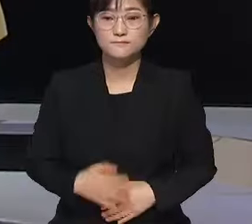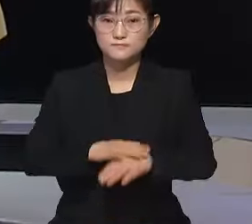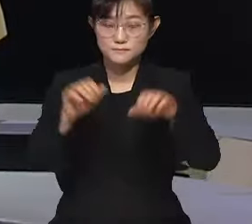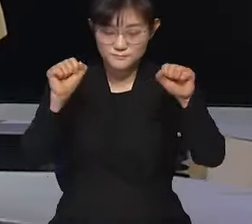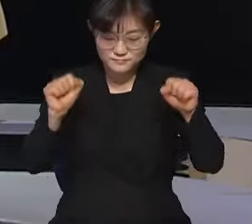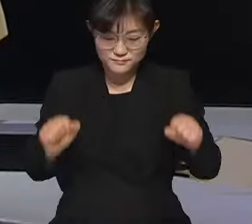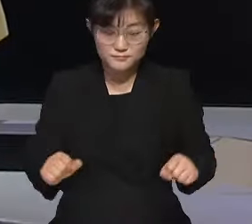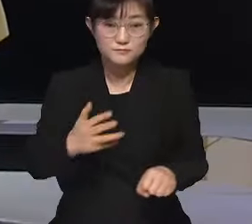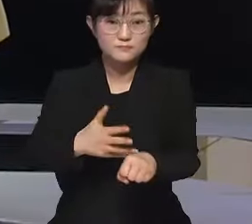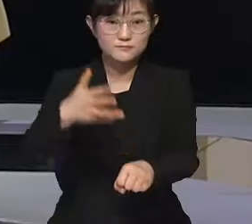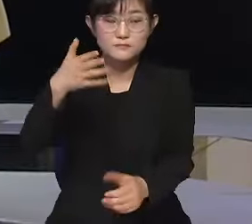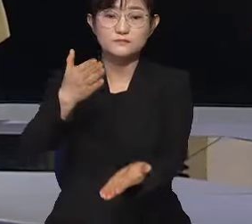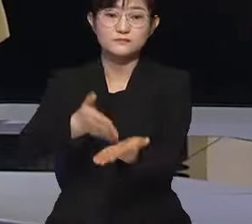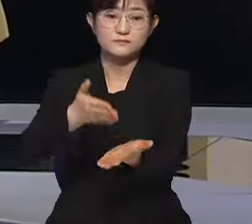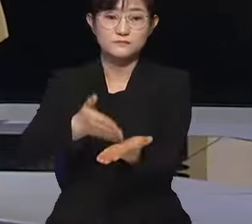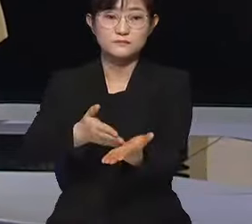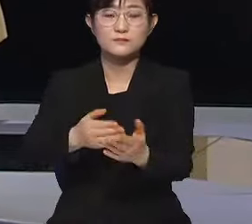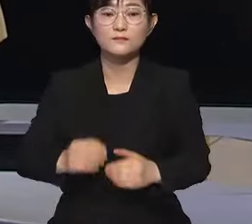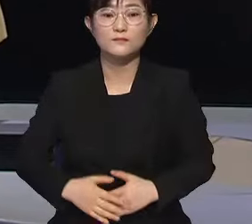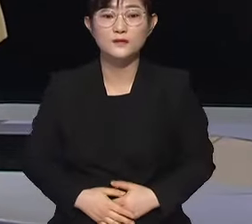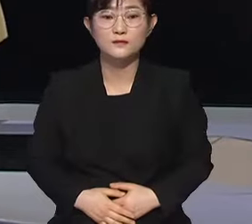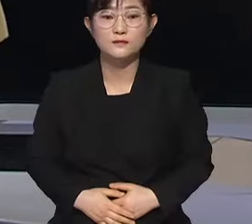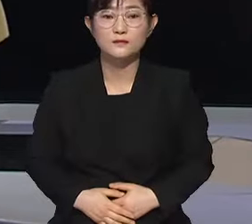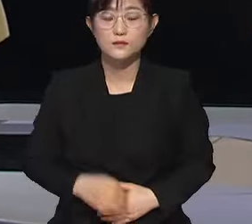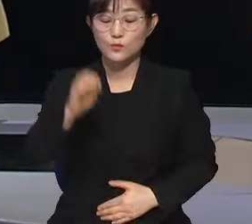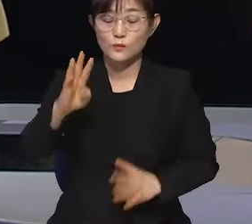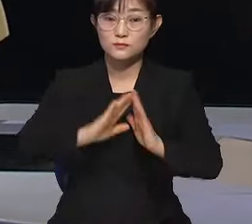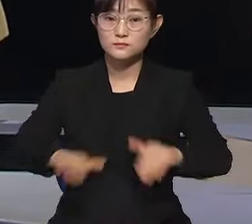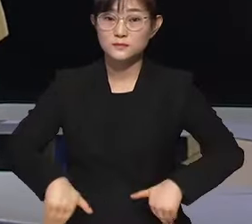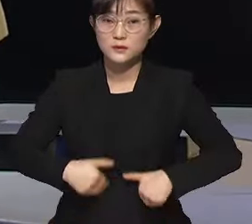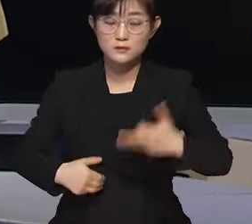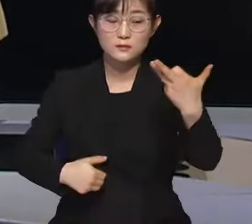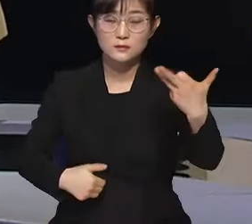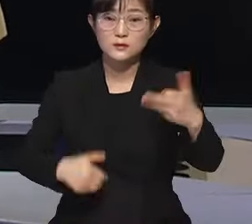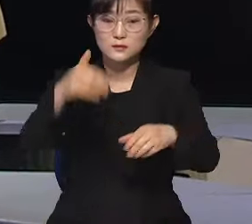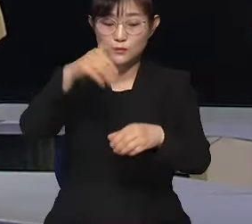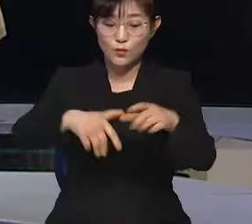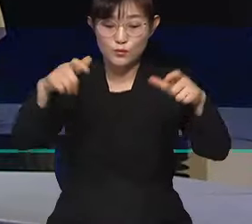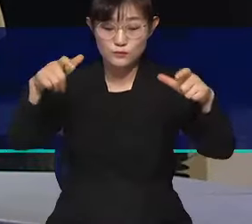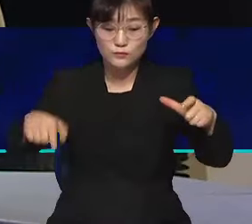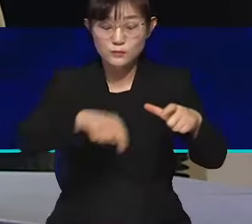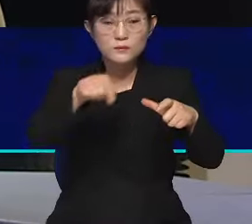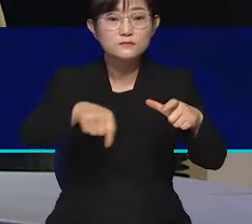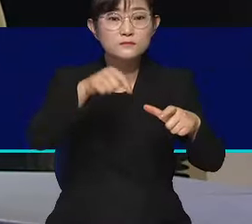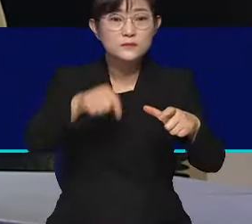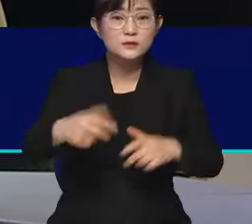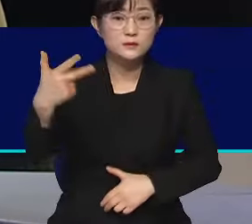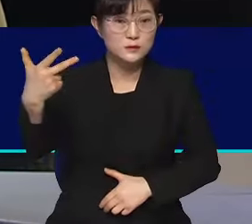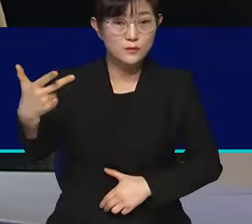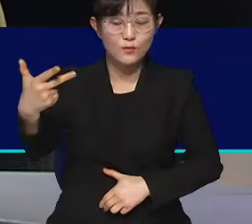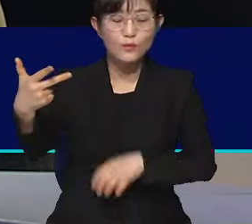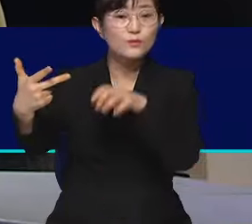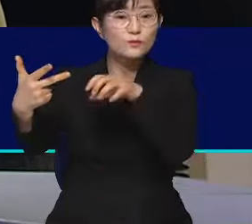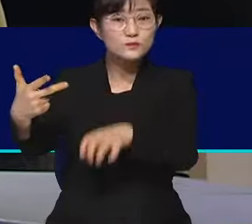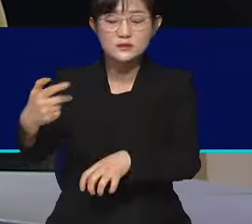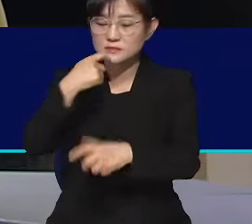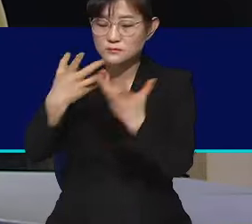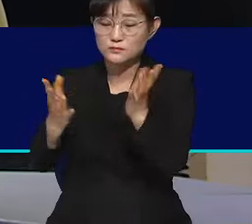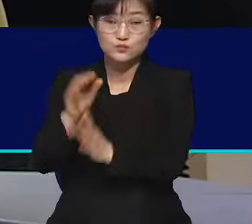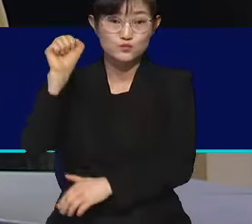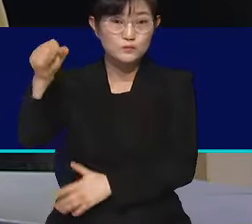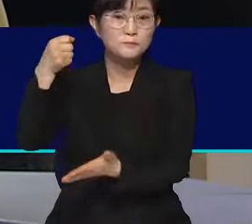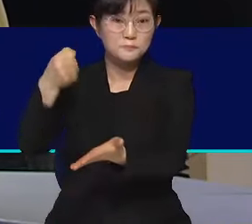여러분 안녕하십니까? KBC 8시 뉴스입니다. 광주 전남의 18곳 국회의원 선거구 가운데 7곳에서 민주당